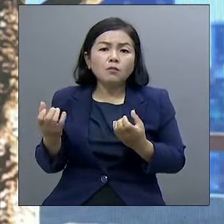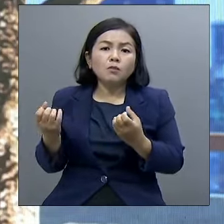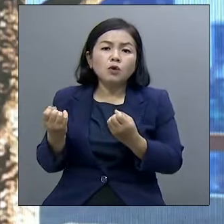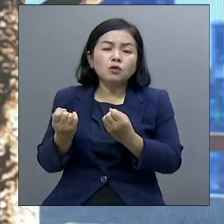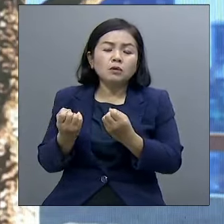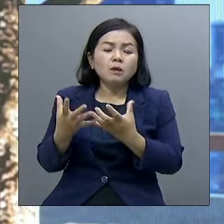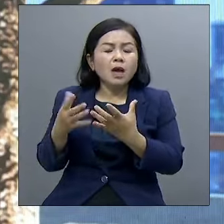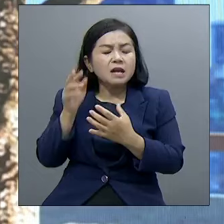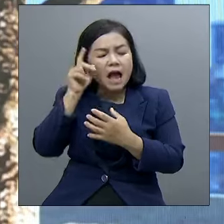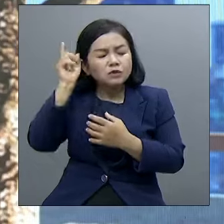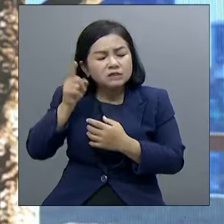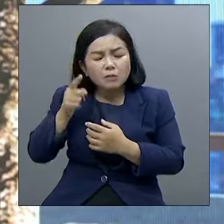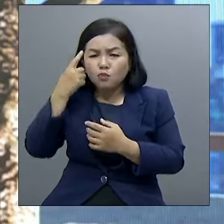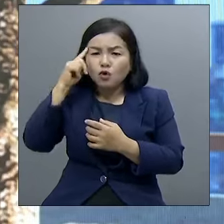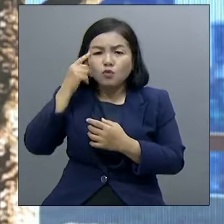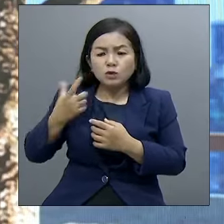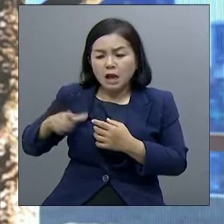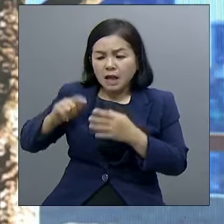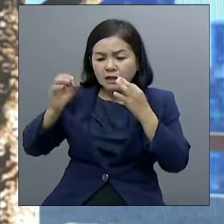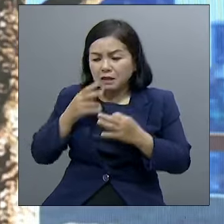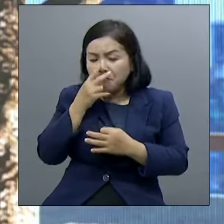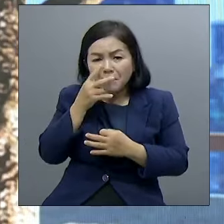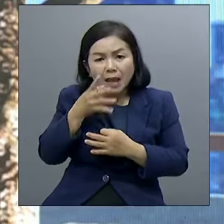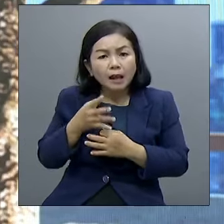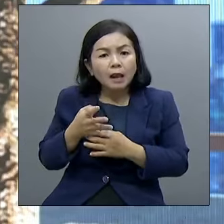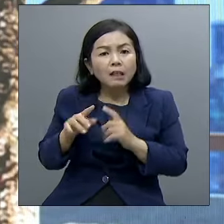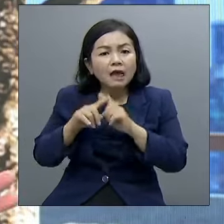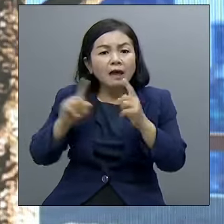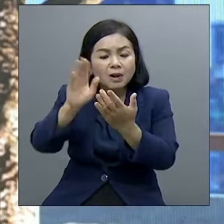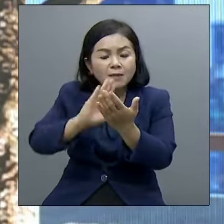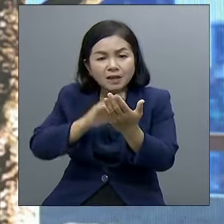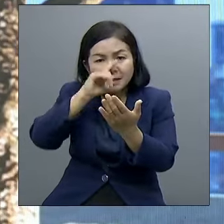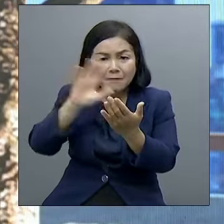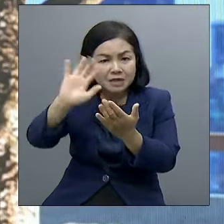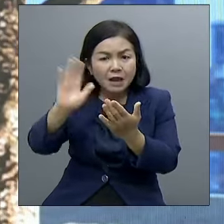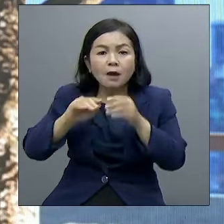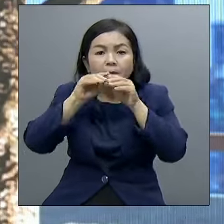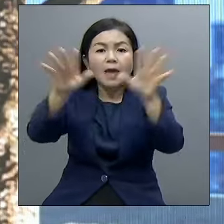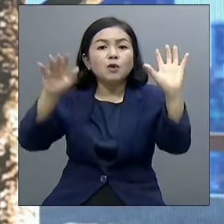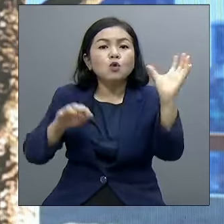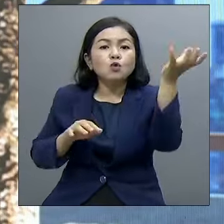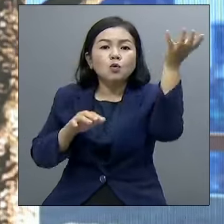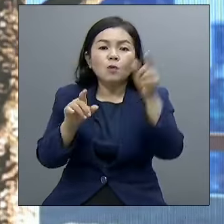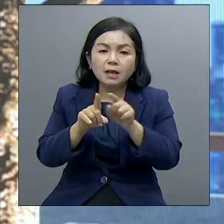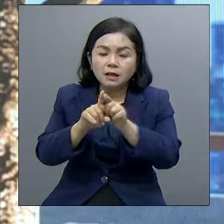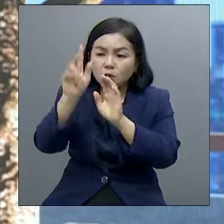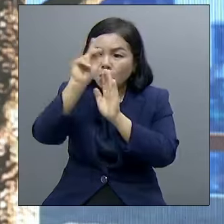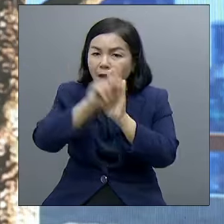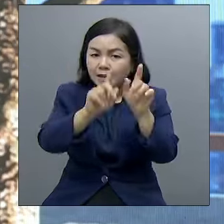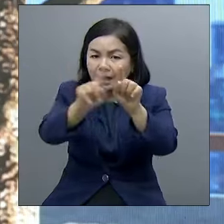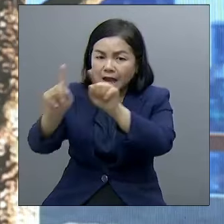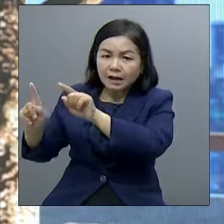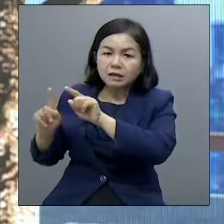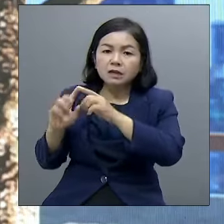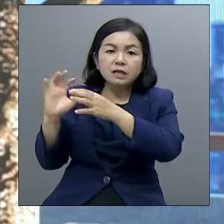กลงมันเป็นข่าวจริงหรือข่าวเฟกนิวแต่ณวันนั้นเนี่ยโอ้ข่าวนี้มันไม่ใช่แค่ในไทยมันทั่วโลกแล้วก็มีการพูดถึงกฎหมายต่างๆซึ่ง